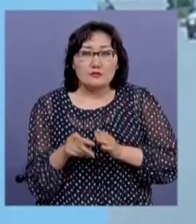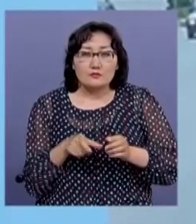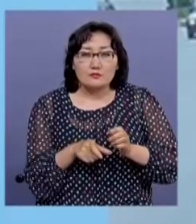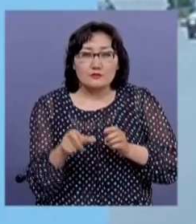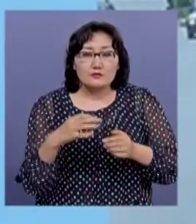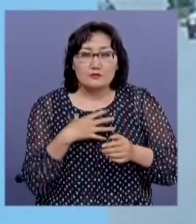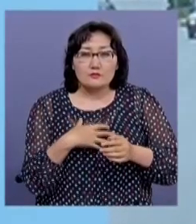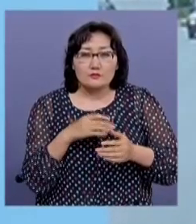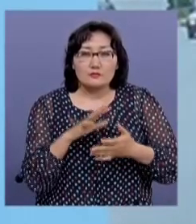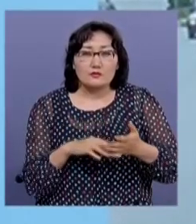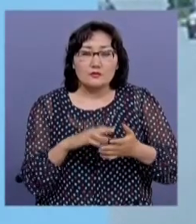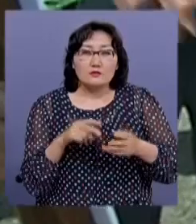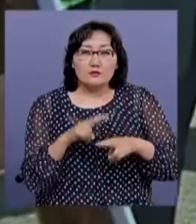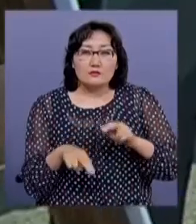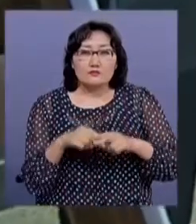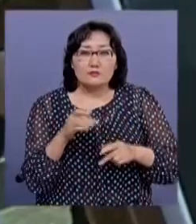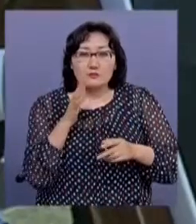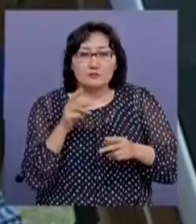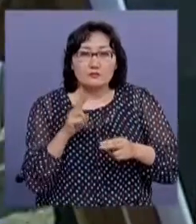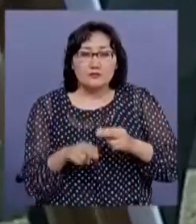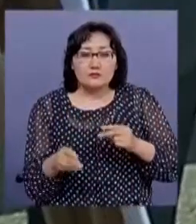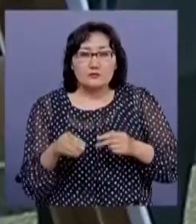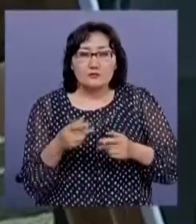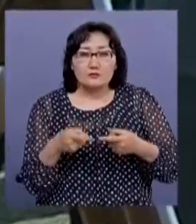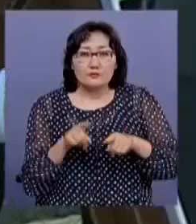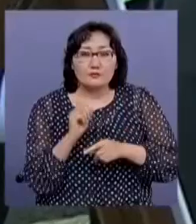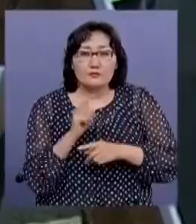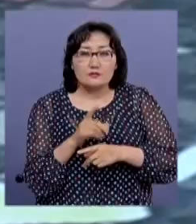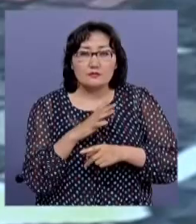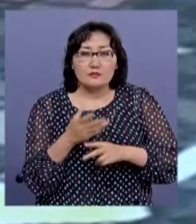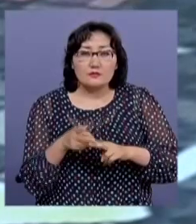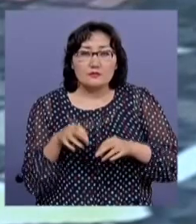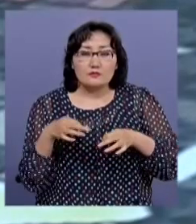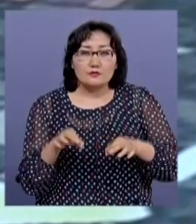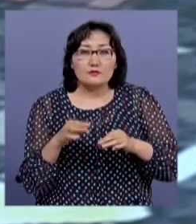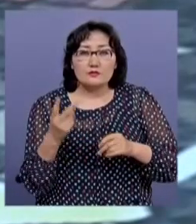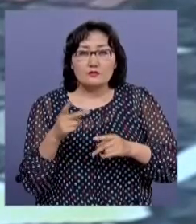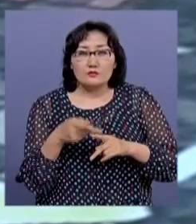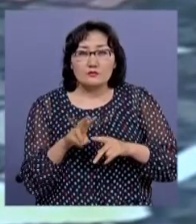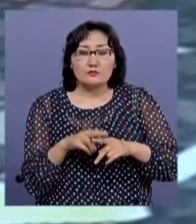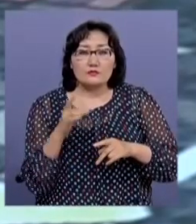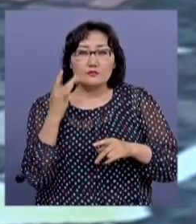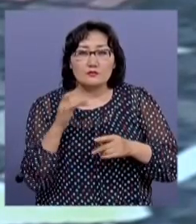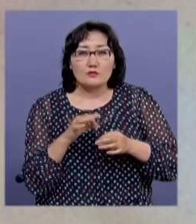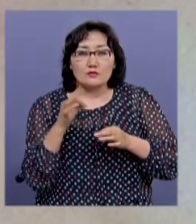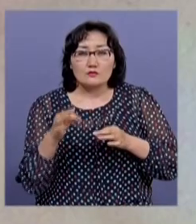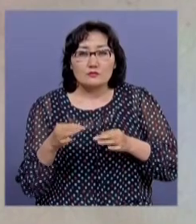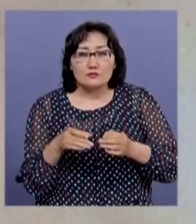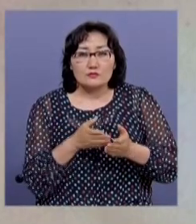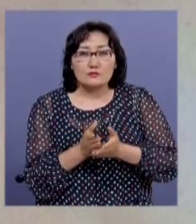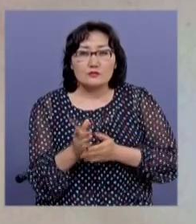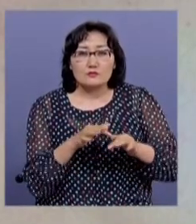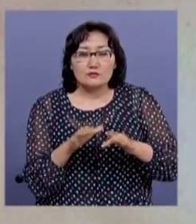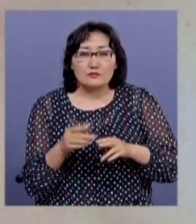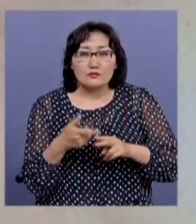маңызын айтып, әрмен қарайғы құрылысты мерзімнен кешіктірмей аяқтауды тапсырды. Көлік торабының екінші бөлігі, яғни қаладан облысқа бағытталатын